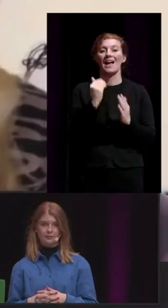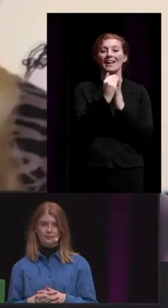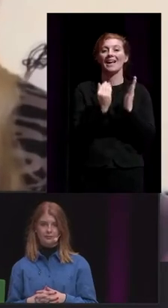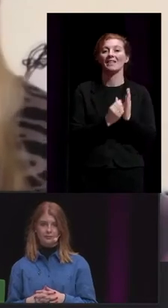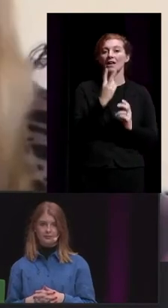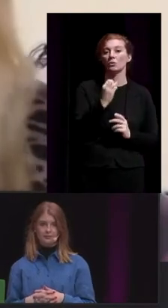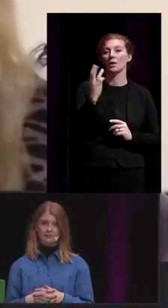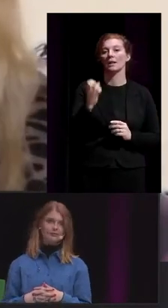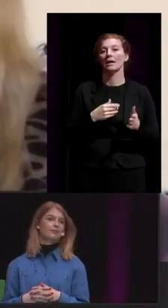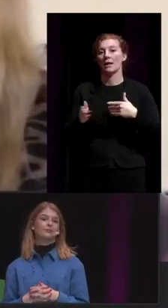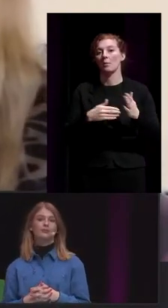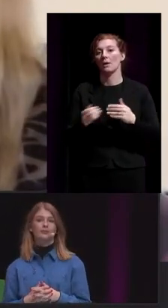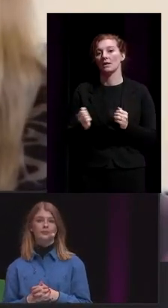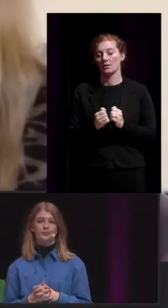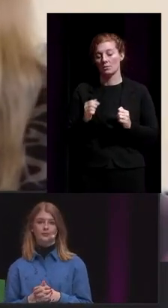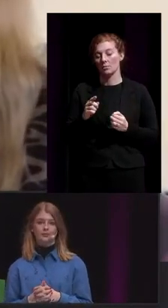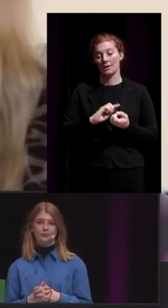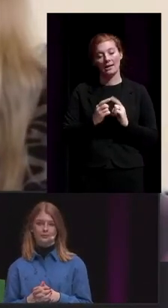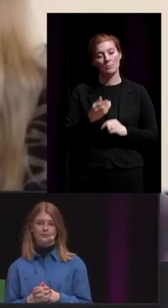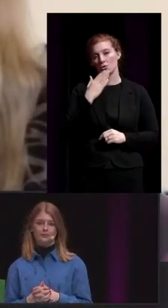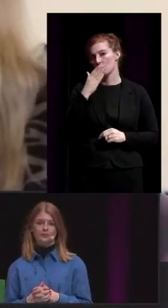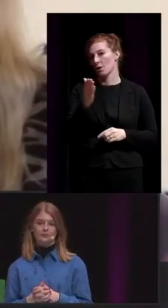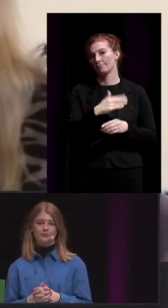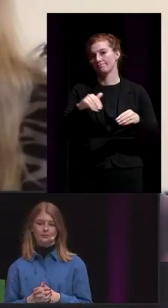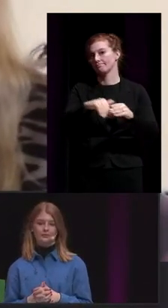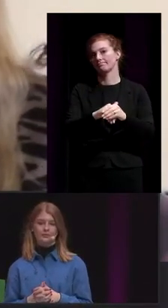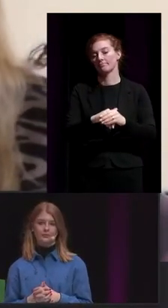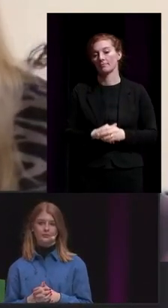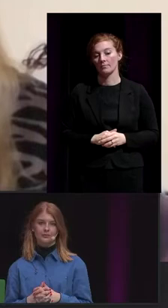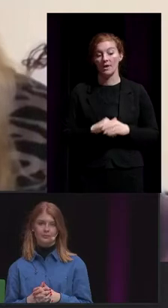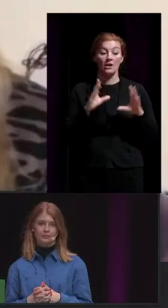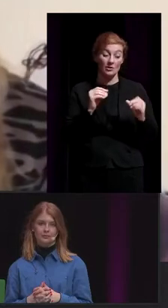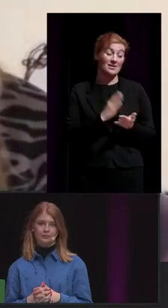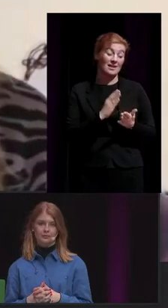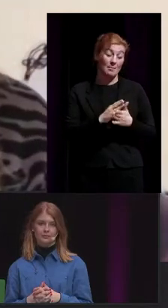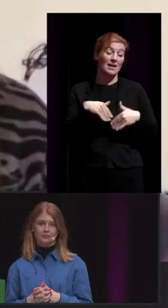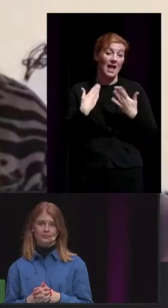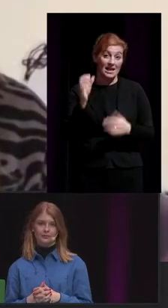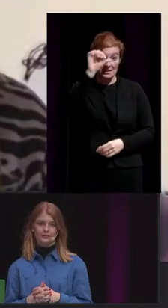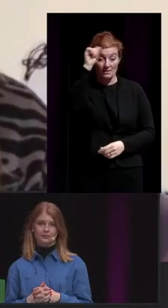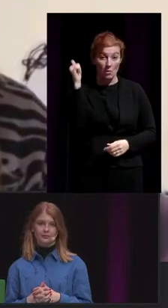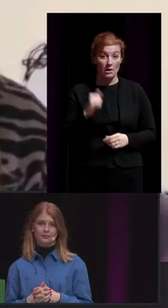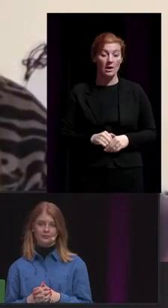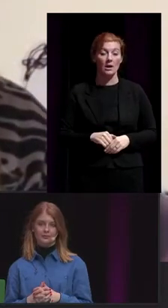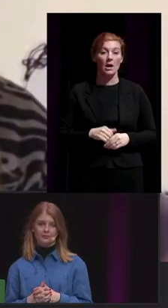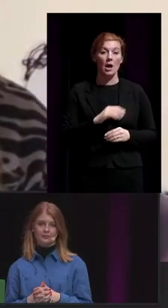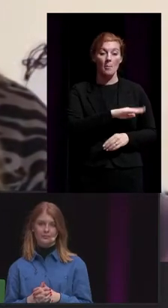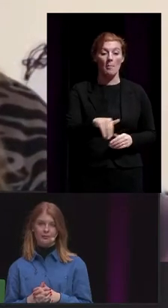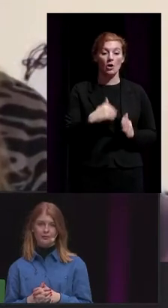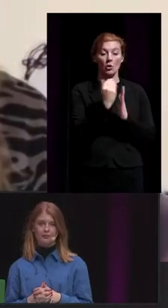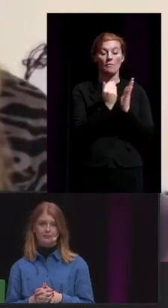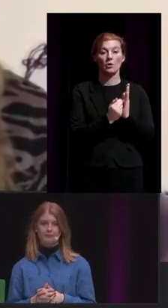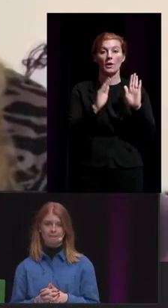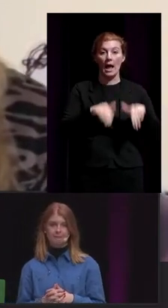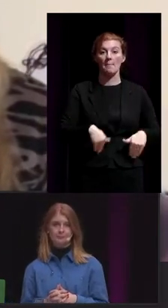här väldigt bra in, tycker jag. Alltså, jo, det är svårt. Barnkonventionen har varit en konvention i 30 år. Och ändå